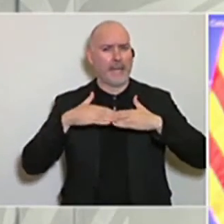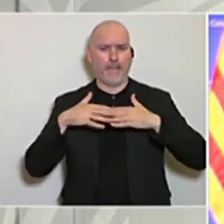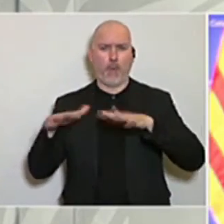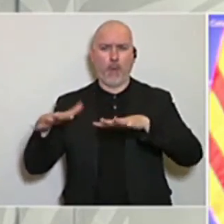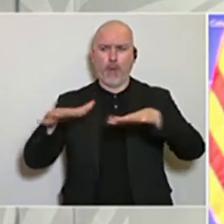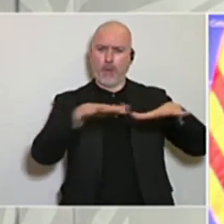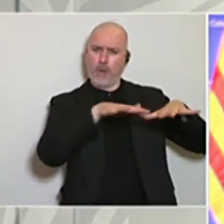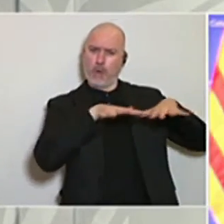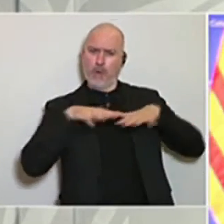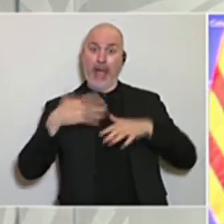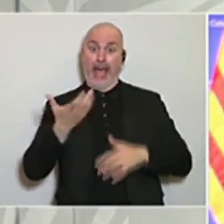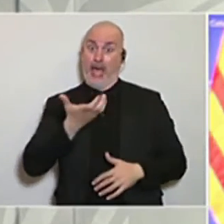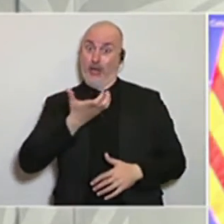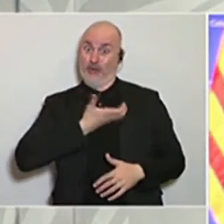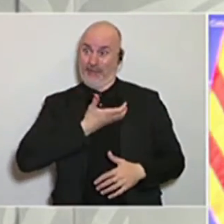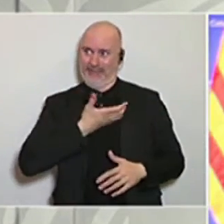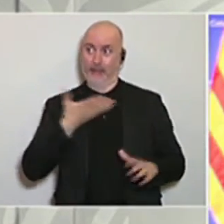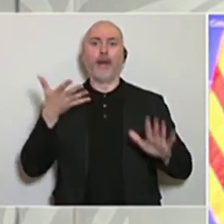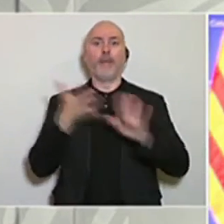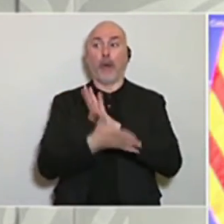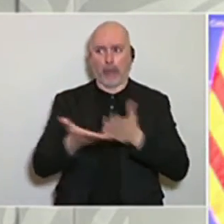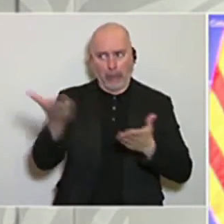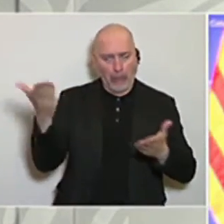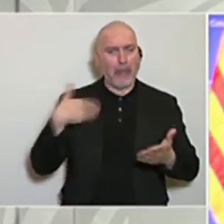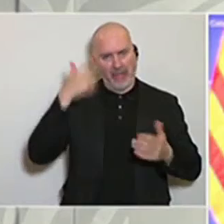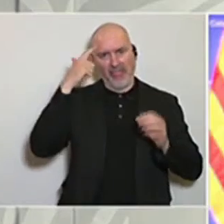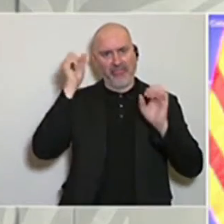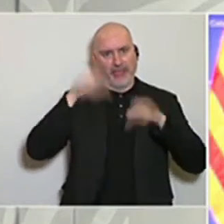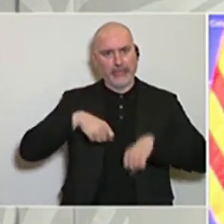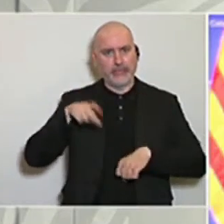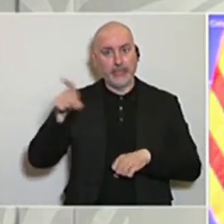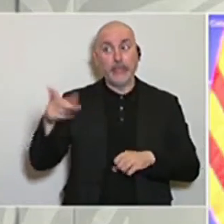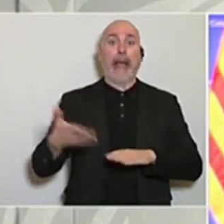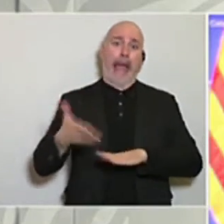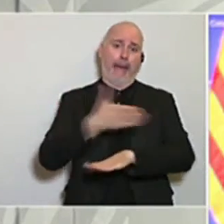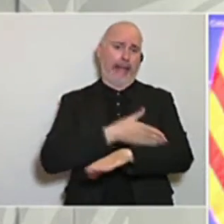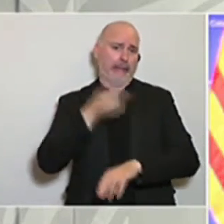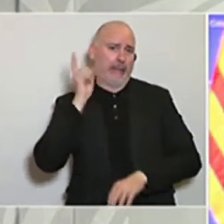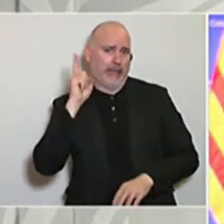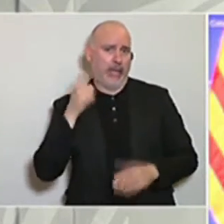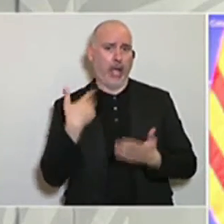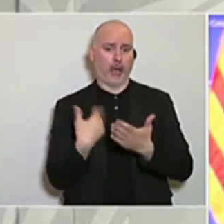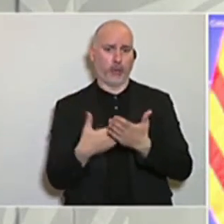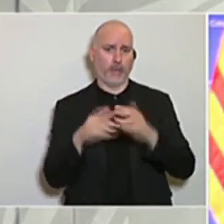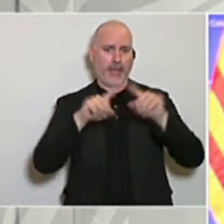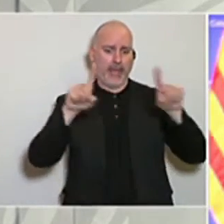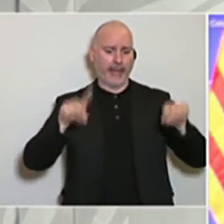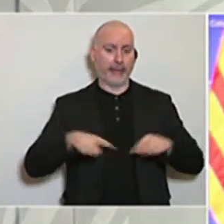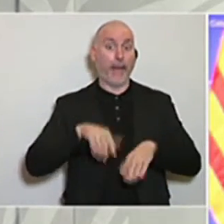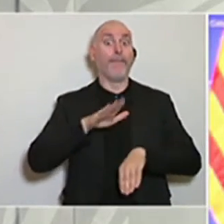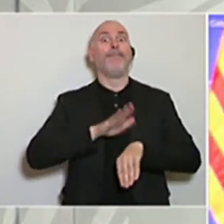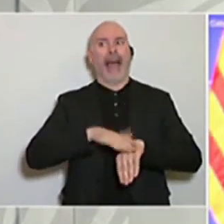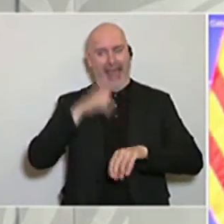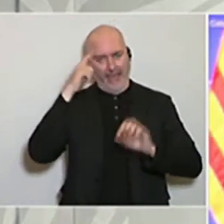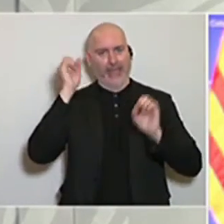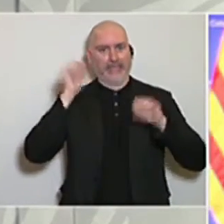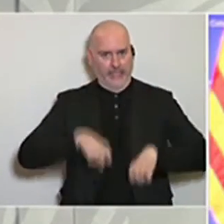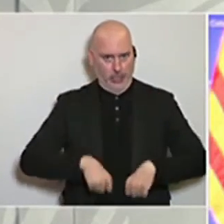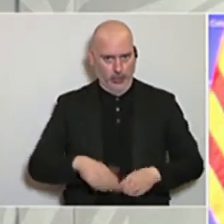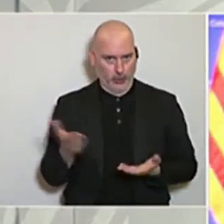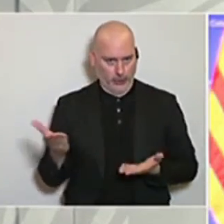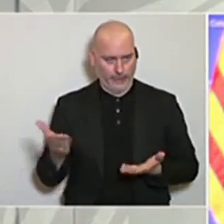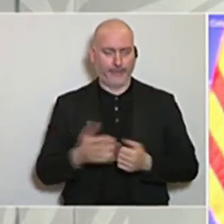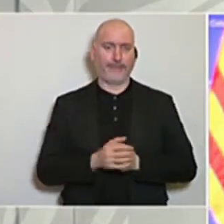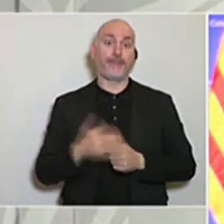aquells ajuntaments que hagin de poder prendre aquestes decisions i que, per tant, tinguin aquest document d'acompanyament en la presa de decisions. Ho estem